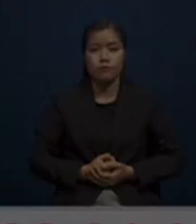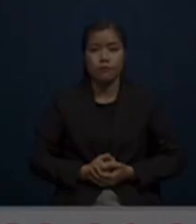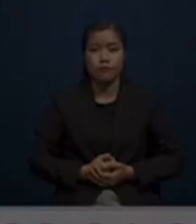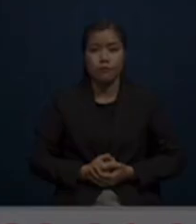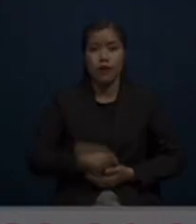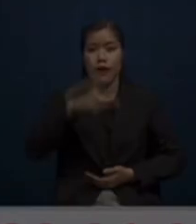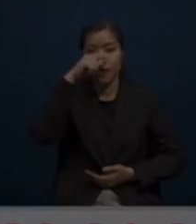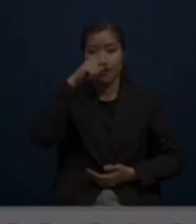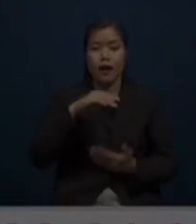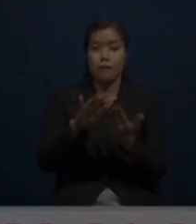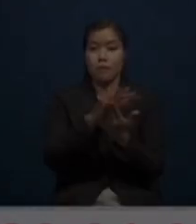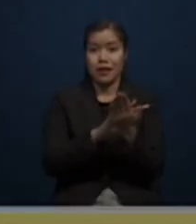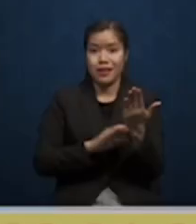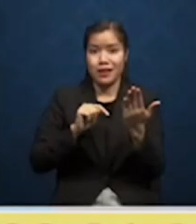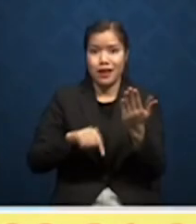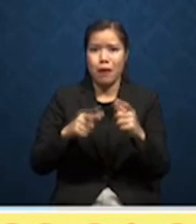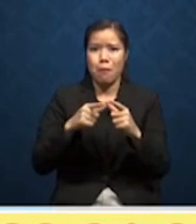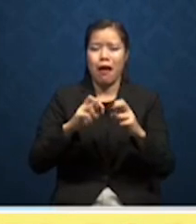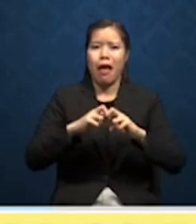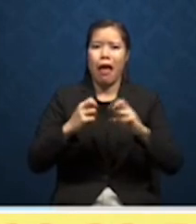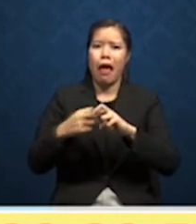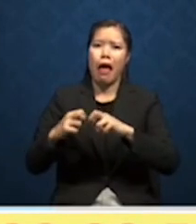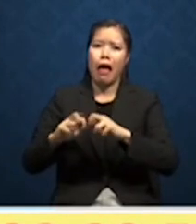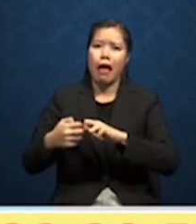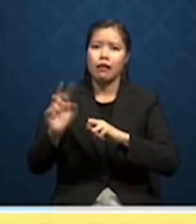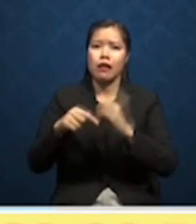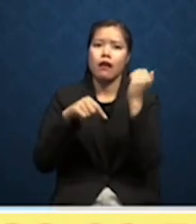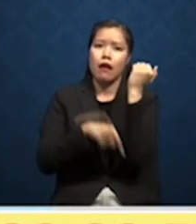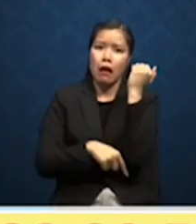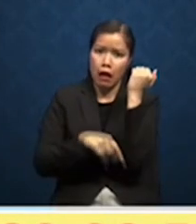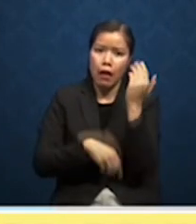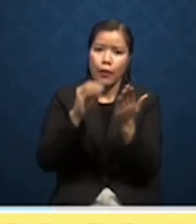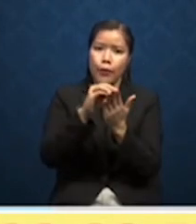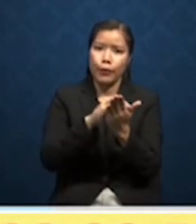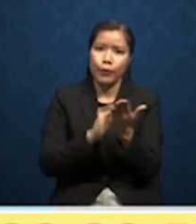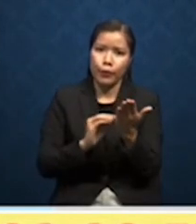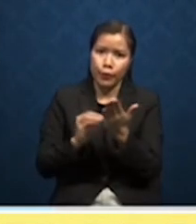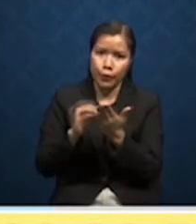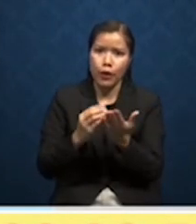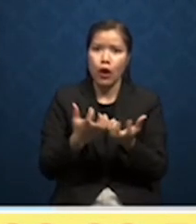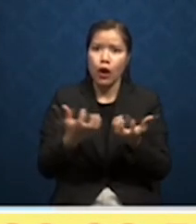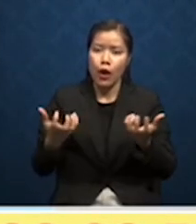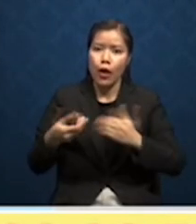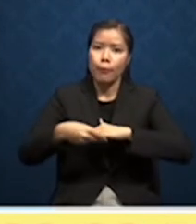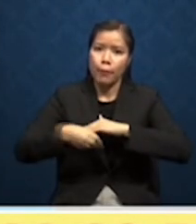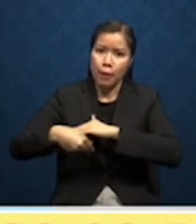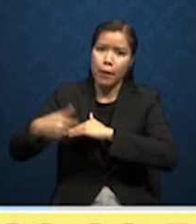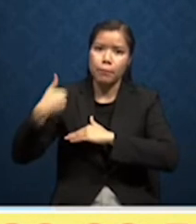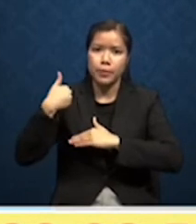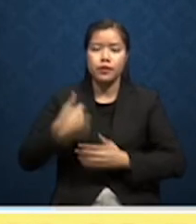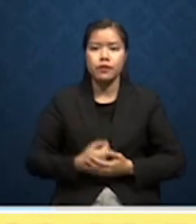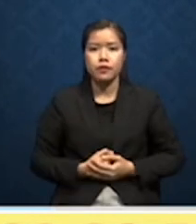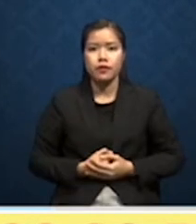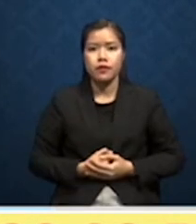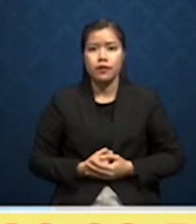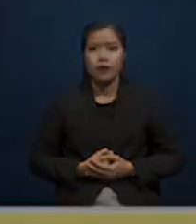ประเทศไทยมีปัญหาการทุจริตที่เบ่งบานไปทุกหย่อมหญ้าในลักษณะของกินบ้านกินเมืองเหตุการณ์ครั้งนี้ทำให้เราเห็นได้อย่